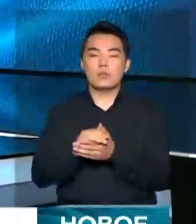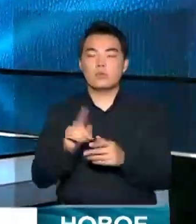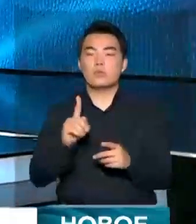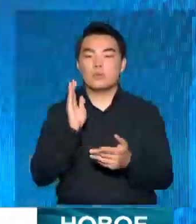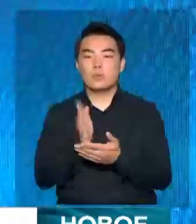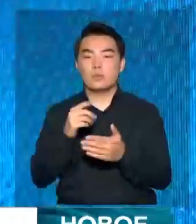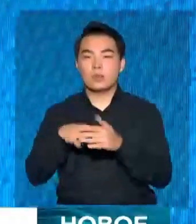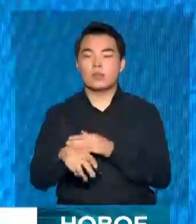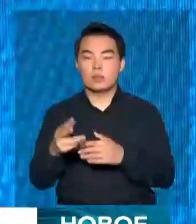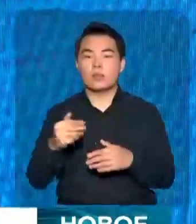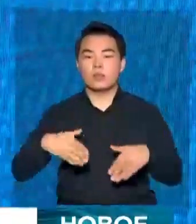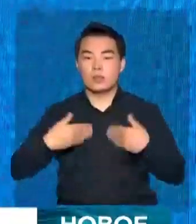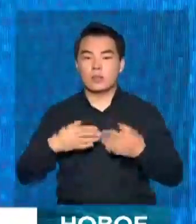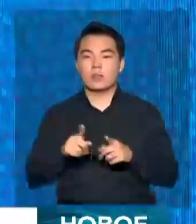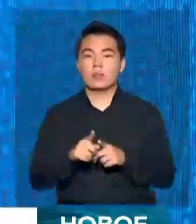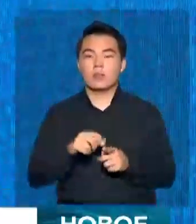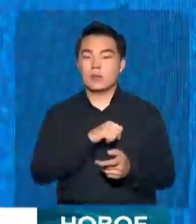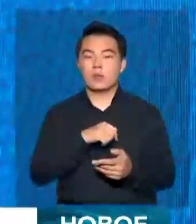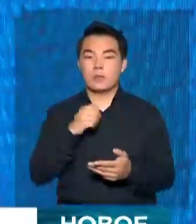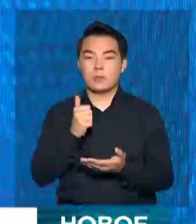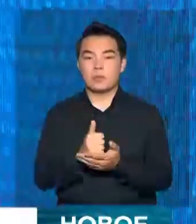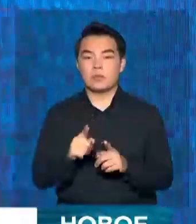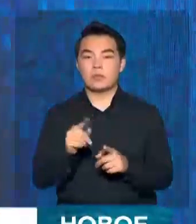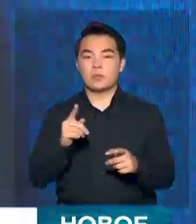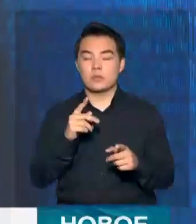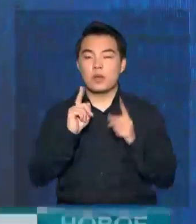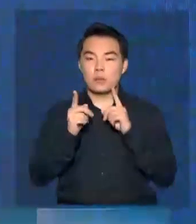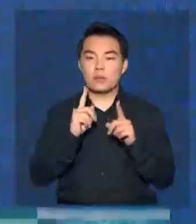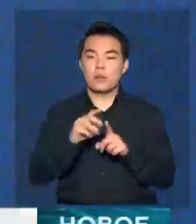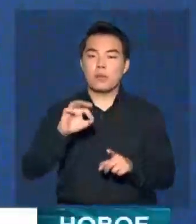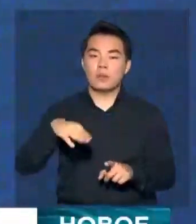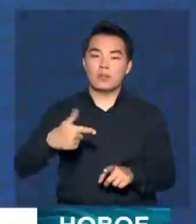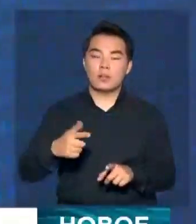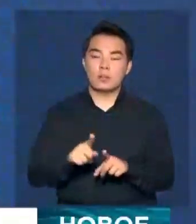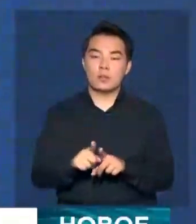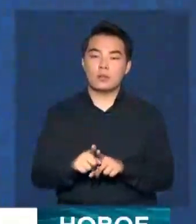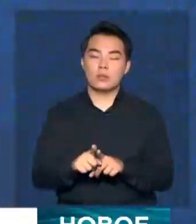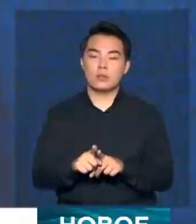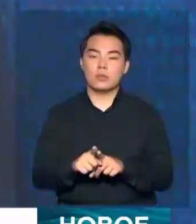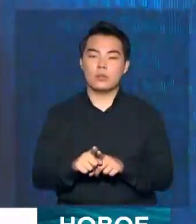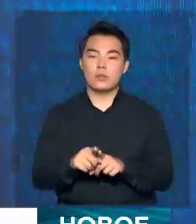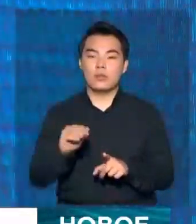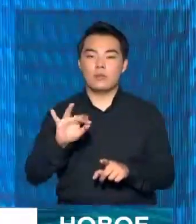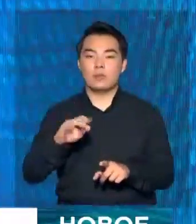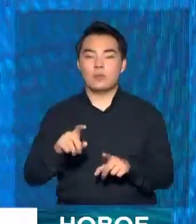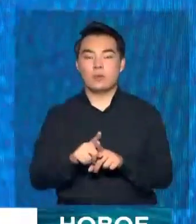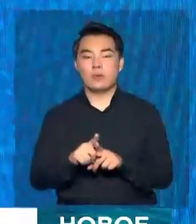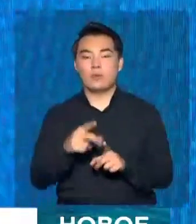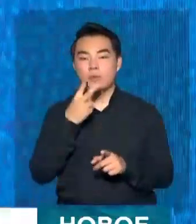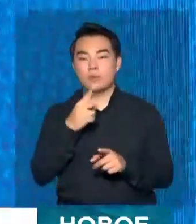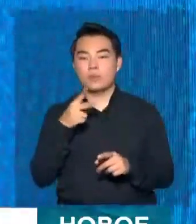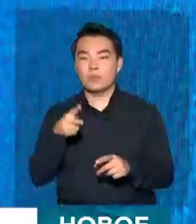На самом деле это очень такое знаковое событие. Как мы знаем, ОТГ в формате организации